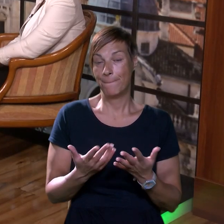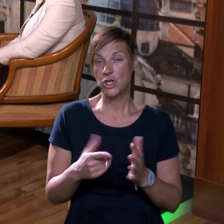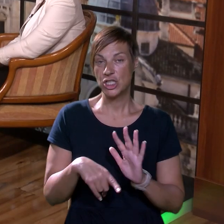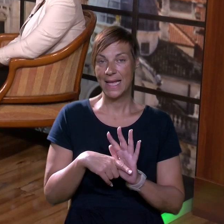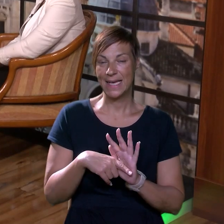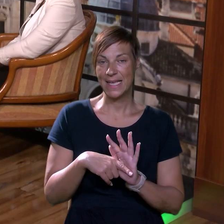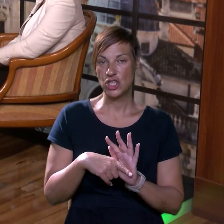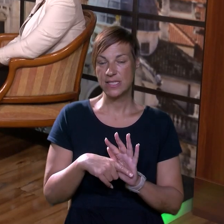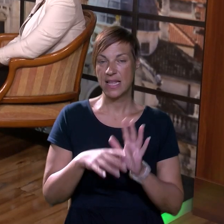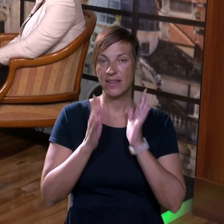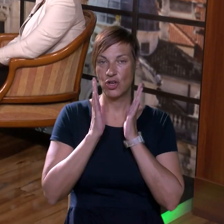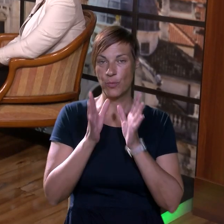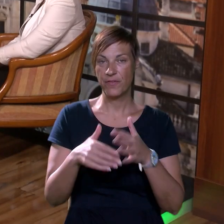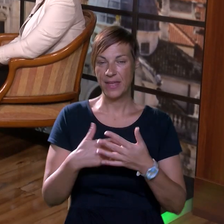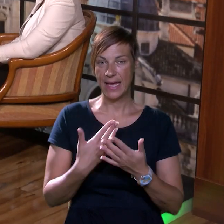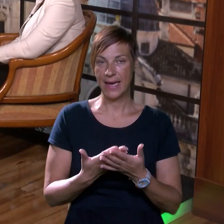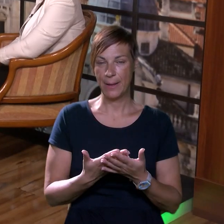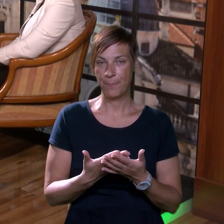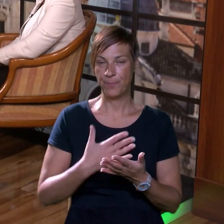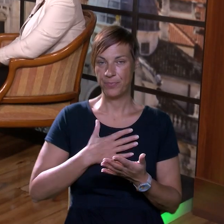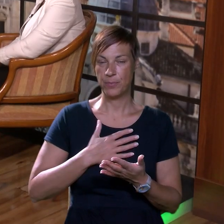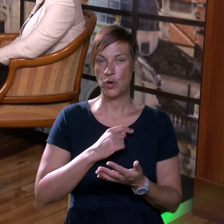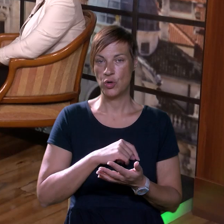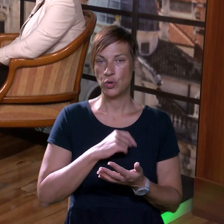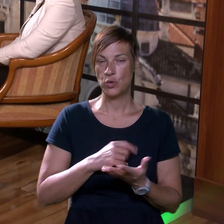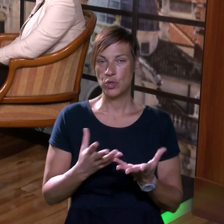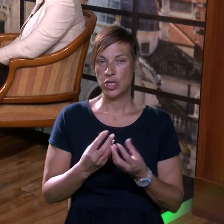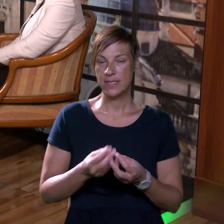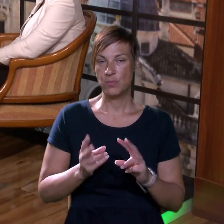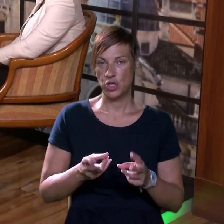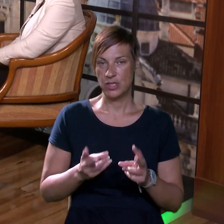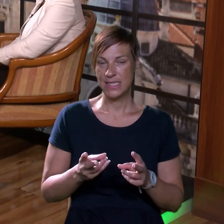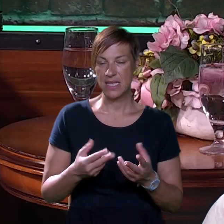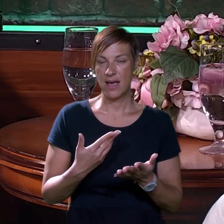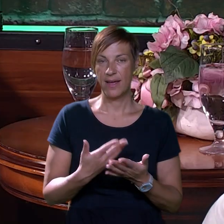Možda nedostatkom te vjere moju dušu je ispunio